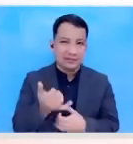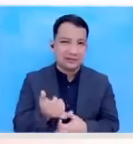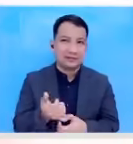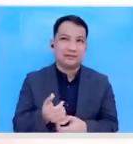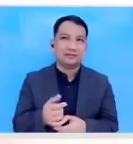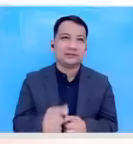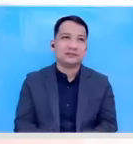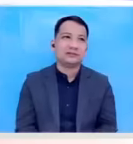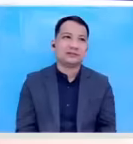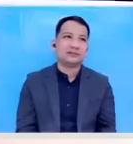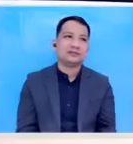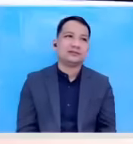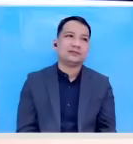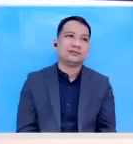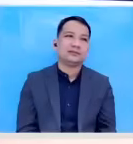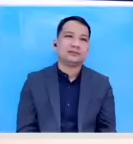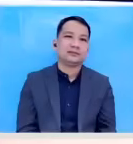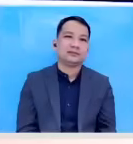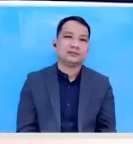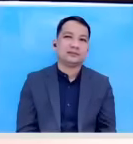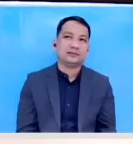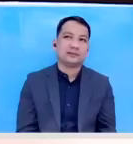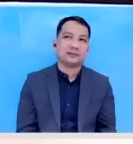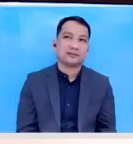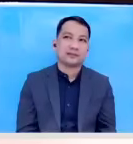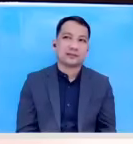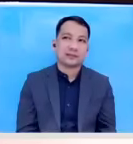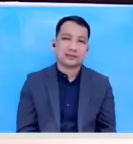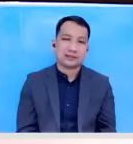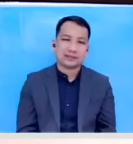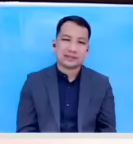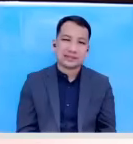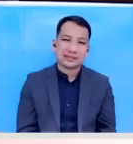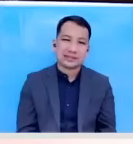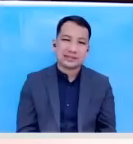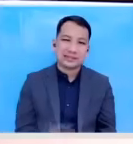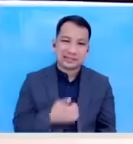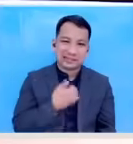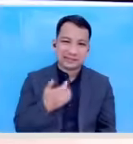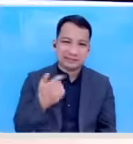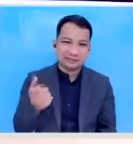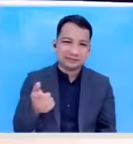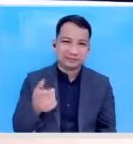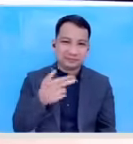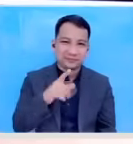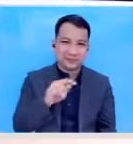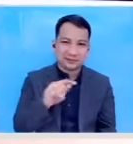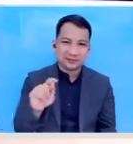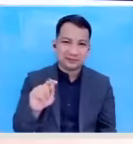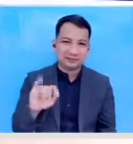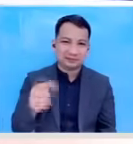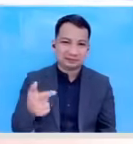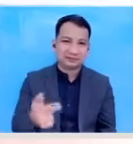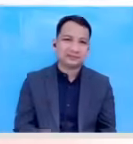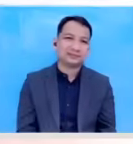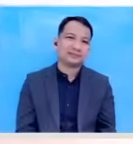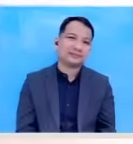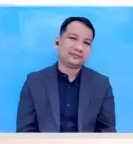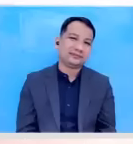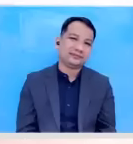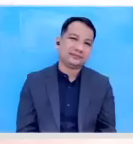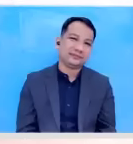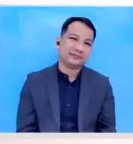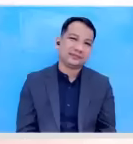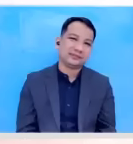Nakuha na kayo. Ay, kuha na. Modulation mo. Yun siguro nakuha ko sa hosting. Ang ganda naman. Napakanyabangan. Yun naman